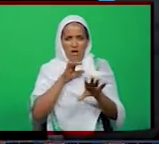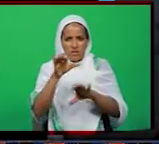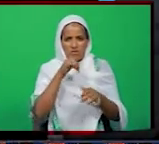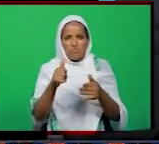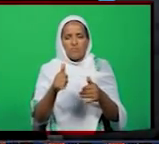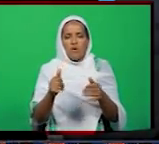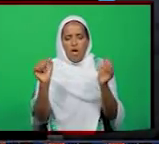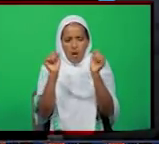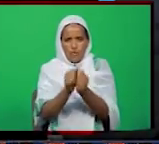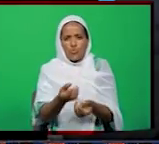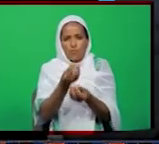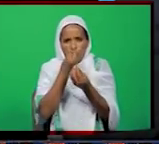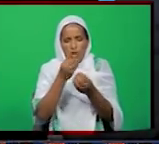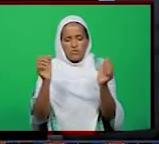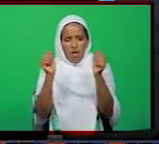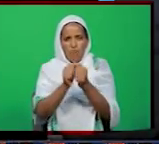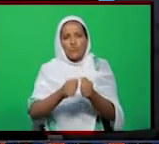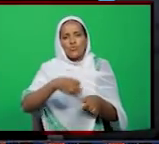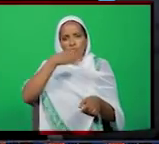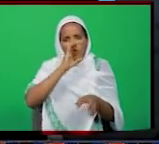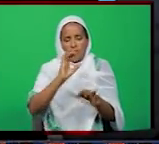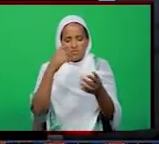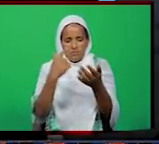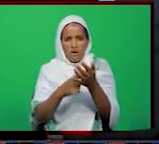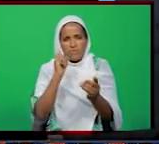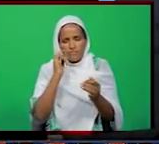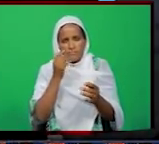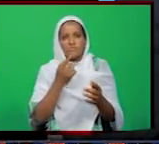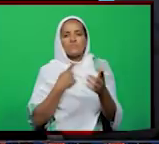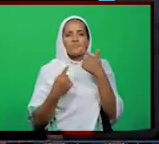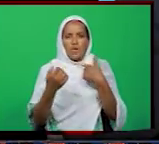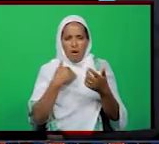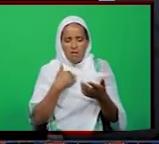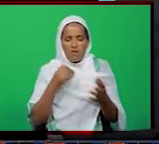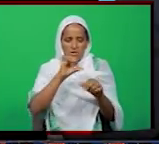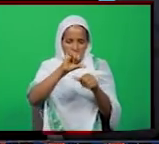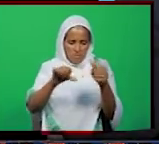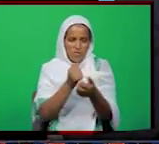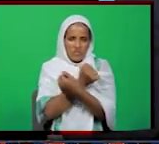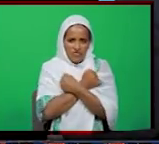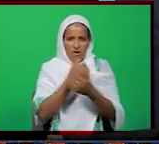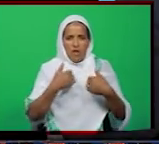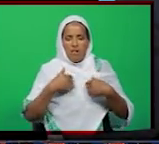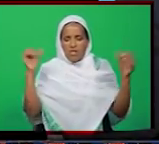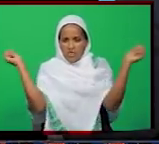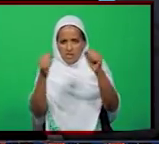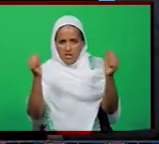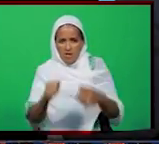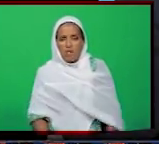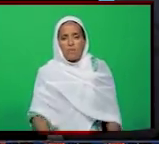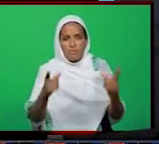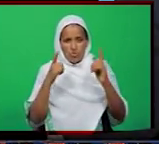አብሮ መብላት አብሮ መጠጣት ያነፋፍቃል፣ ያፋቅራል። የተጣላ